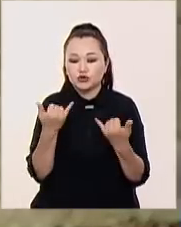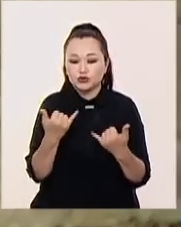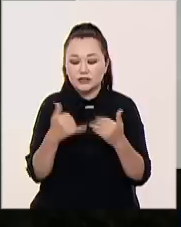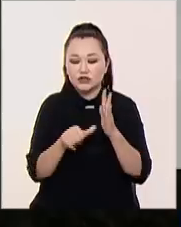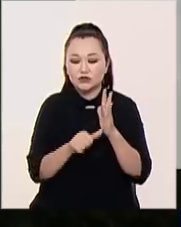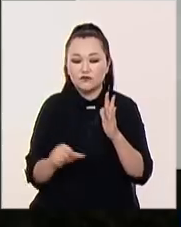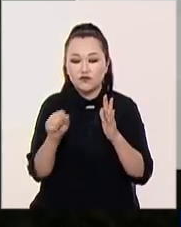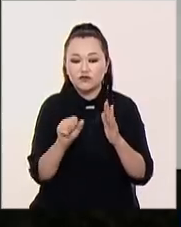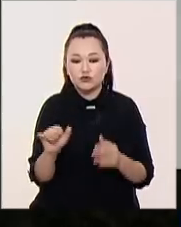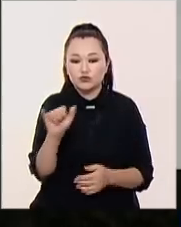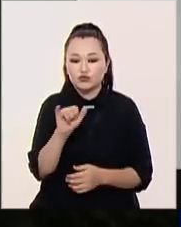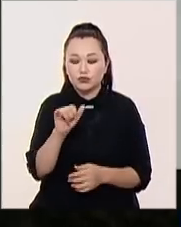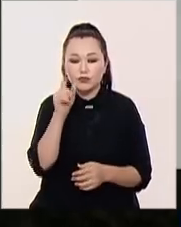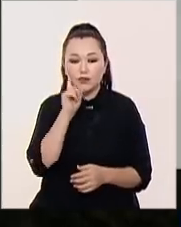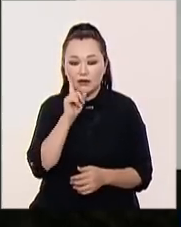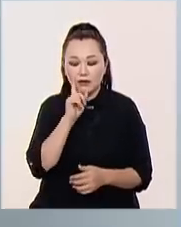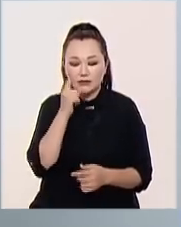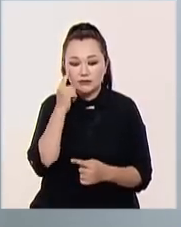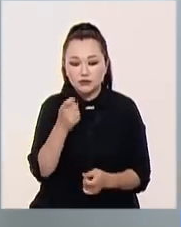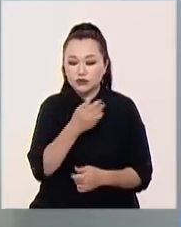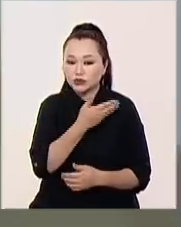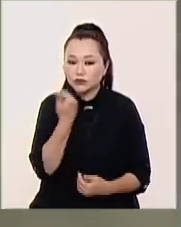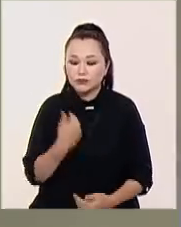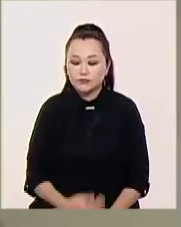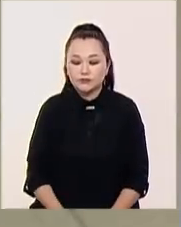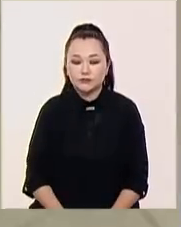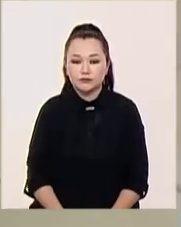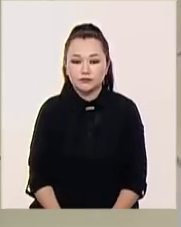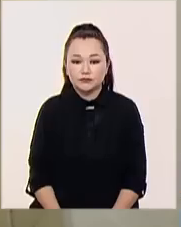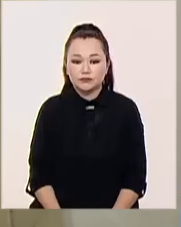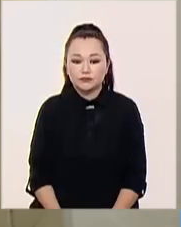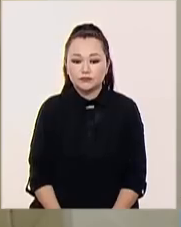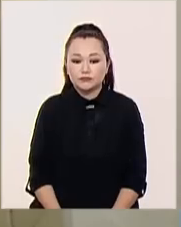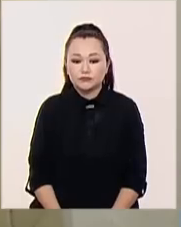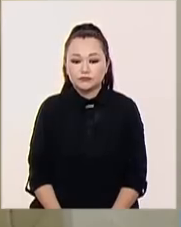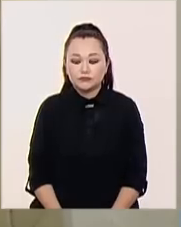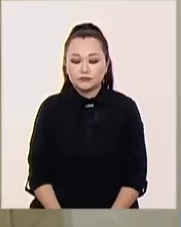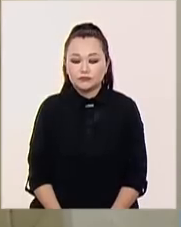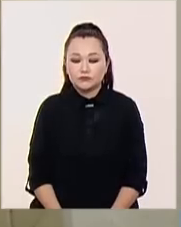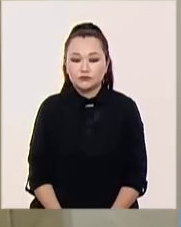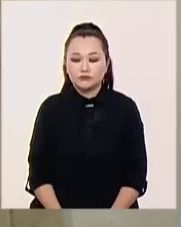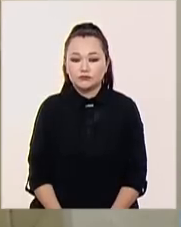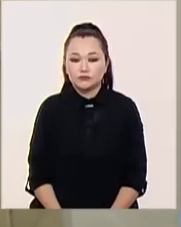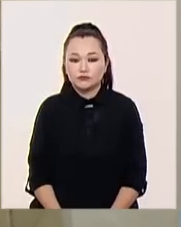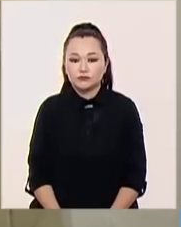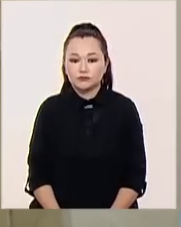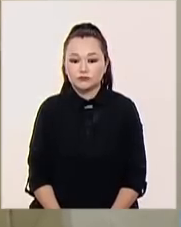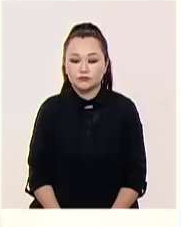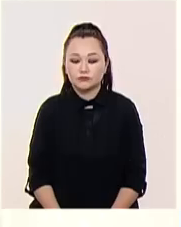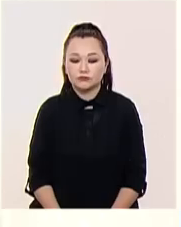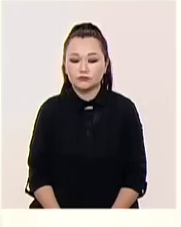6 августа в субботу, пока не сообщают. Жамал Габдуллина, Думан Сулейменов, Информбюро, Алматы.